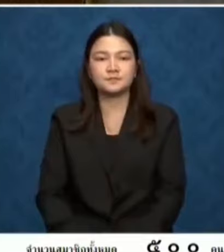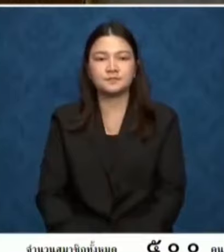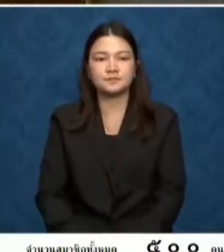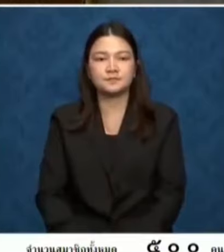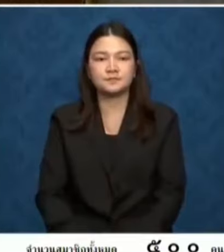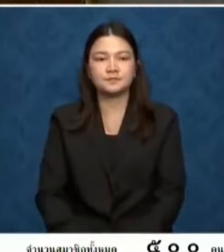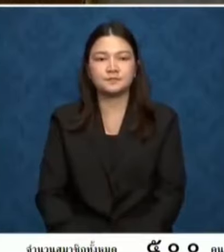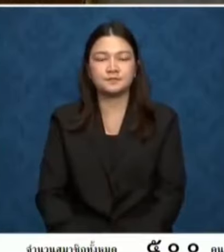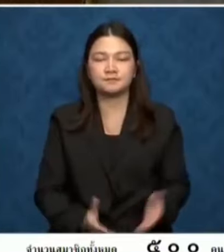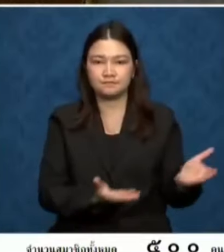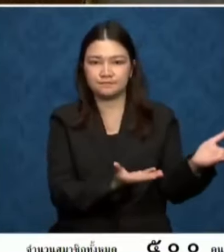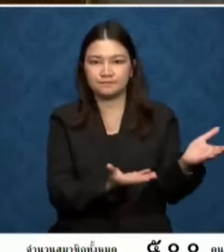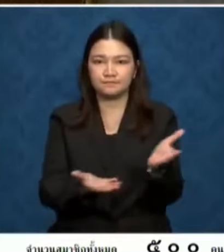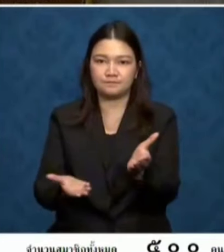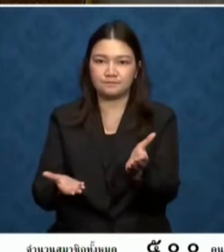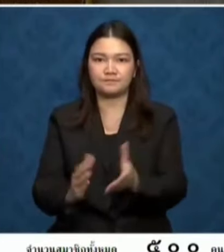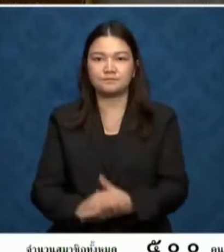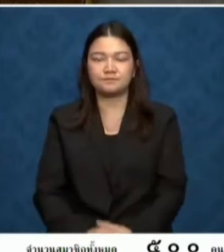เชิญเลขาครับ